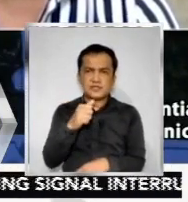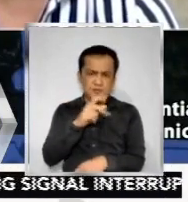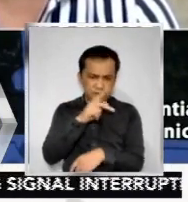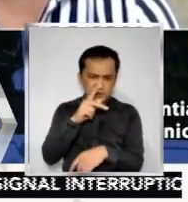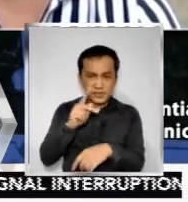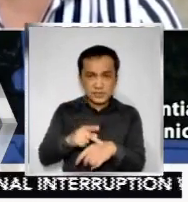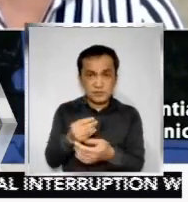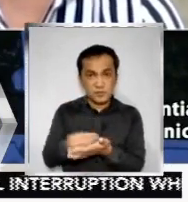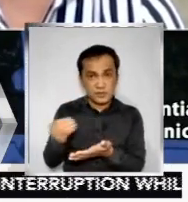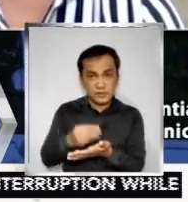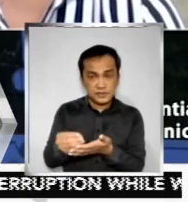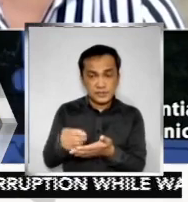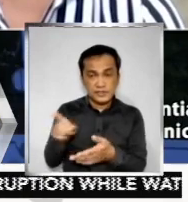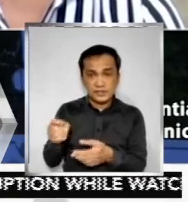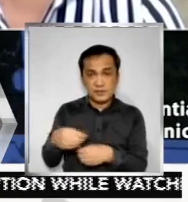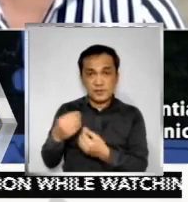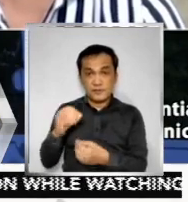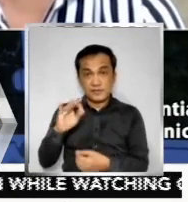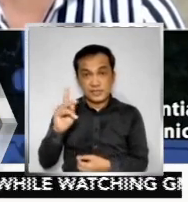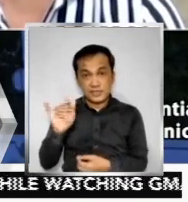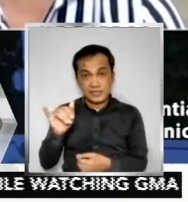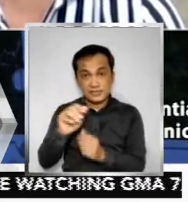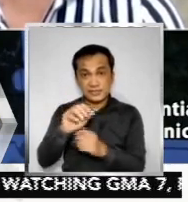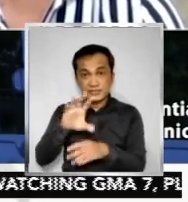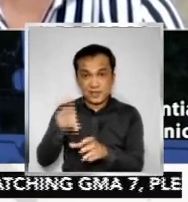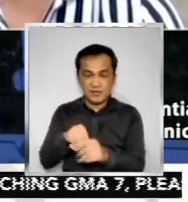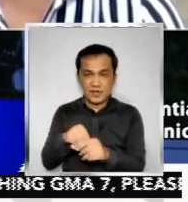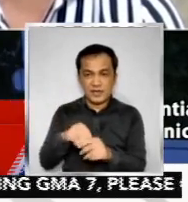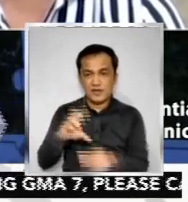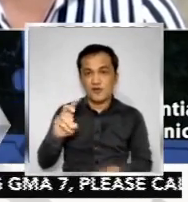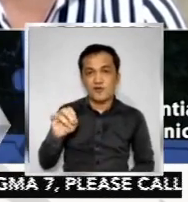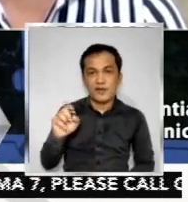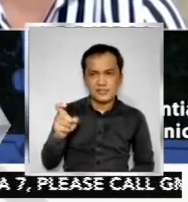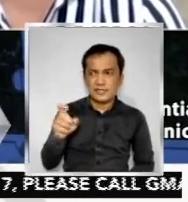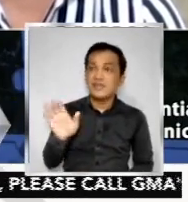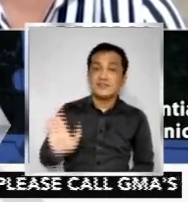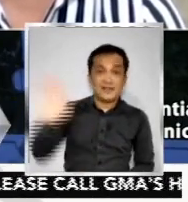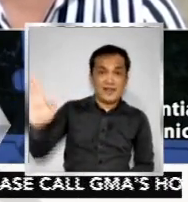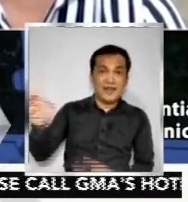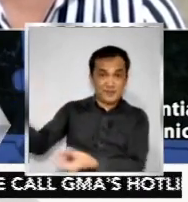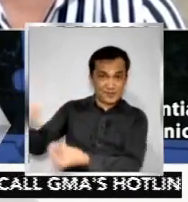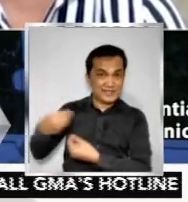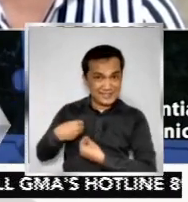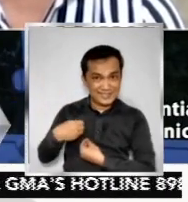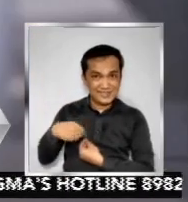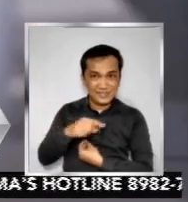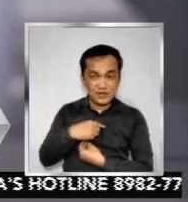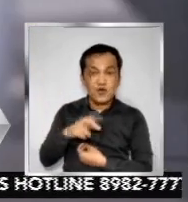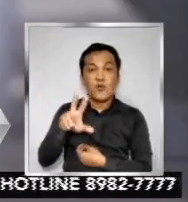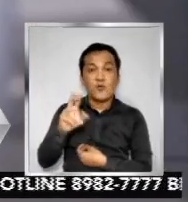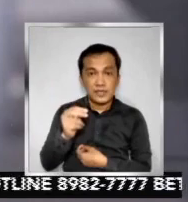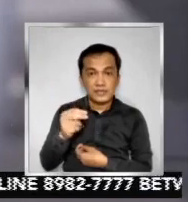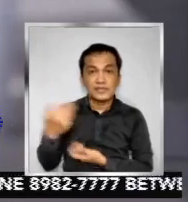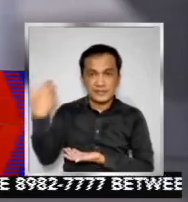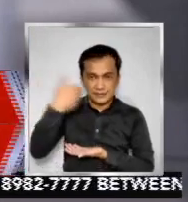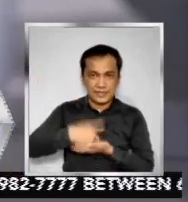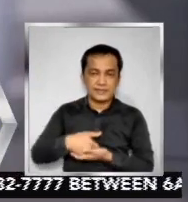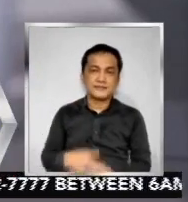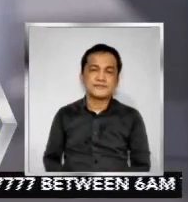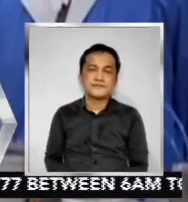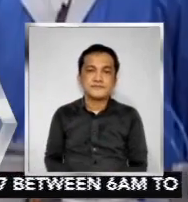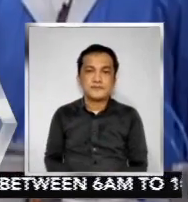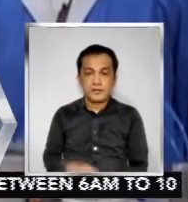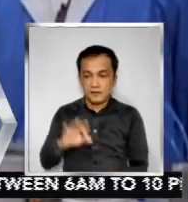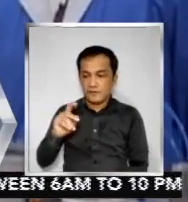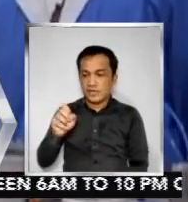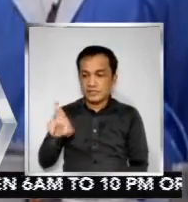ng facility na kasapi tayo ng COVAX. So sila po ang nagbibigay sa atin kung kailan talaga darating yan. Bukod sa Pfizer at AstraZeneca,